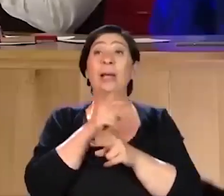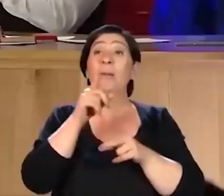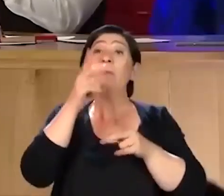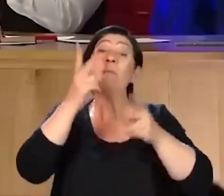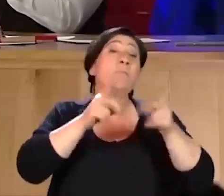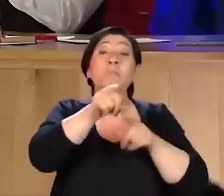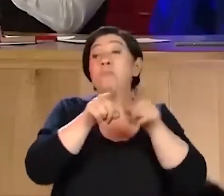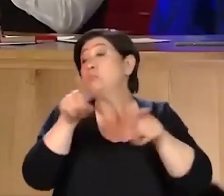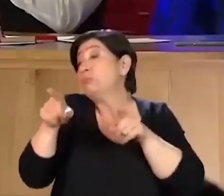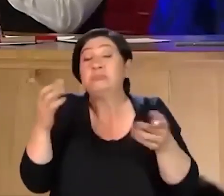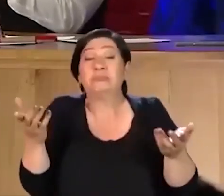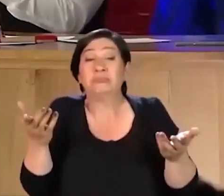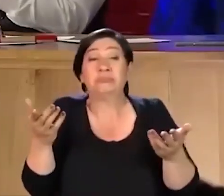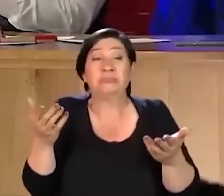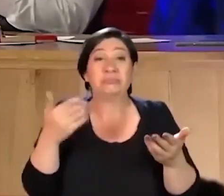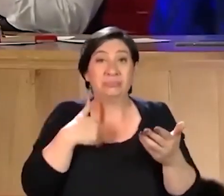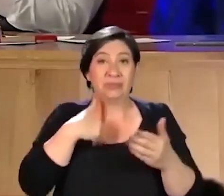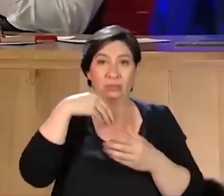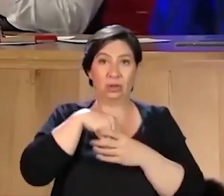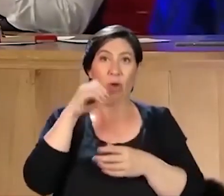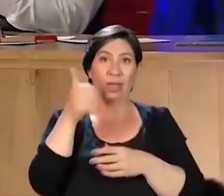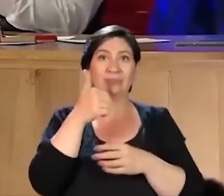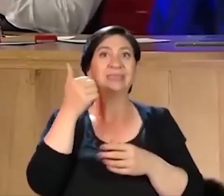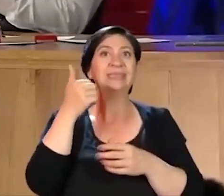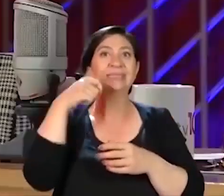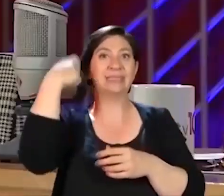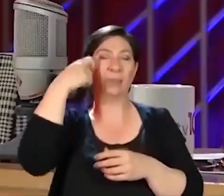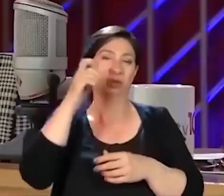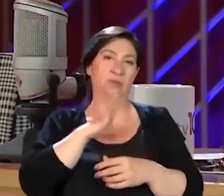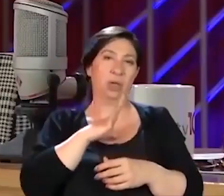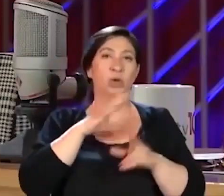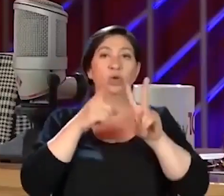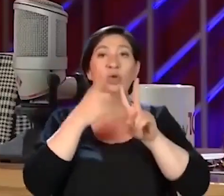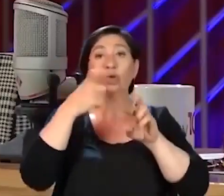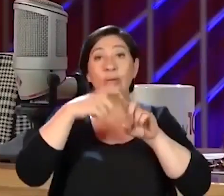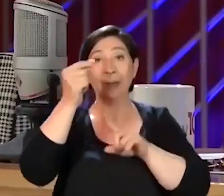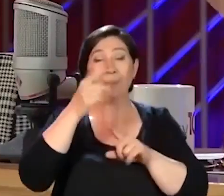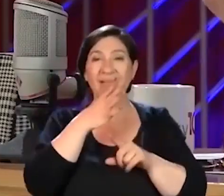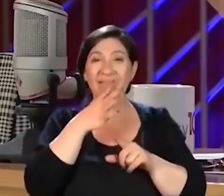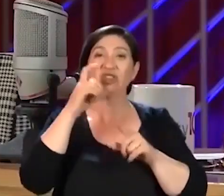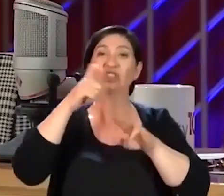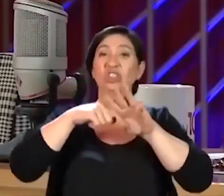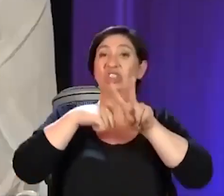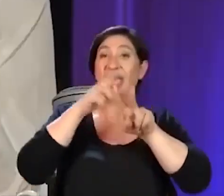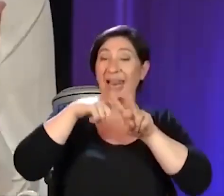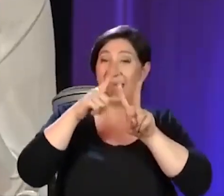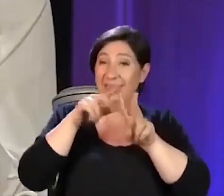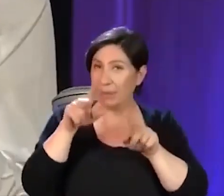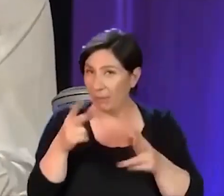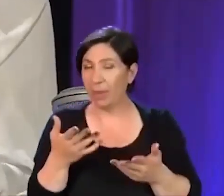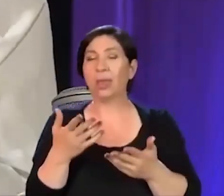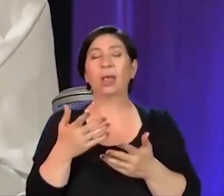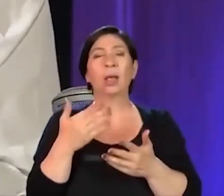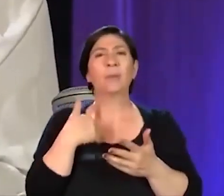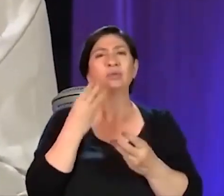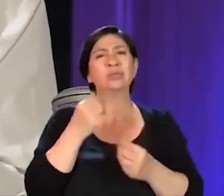de bizim tabii önemli sinemacılarımız var. Değil mi? Nuri Bilge Ceylan gibi, kesinlikle, Zeki Demirkubuz gibi.